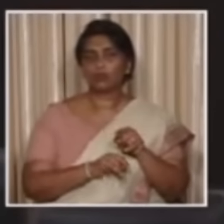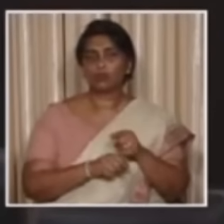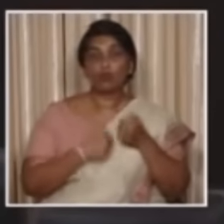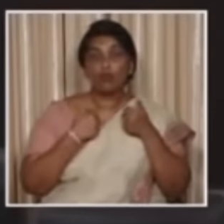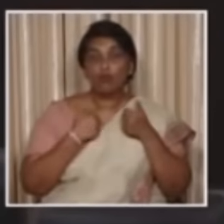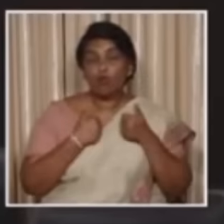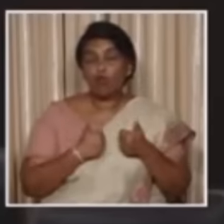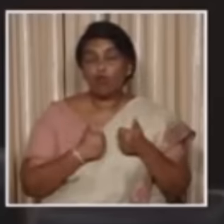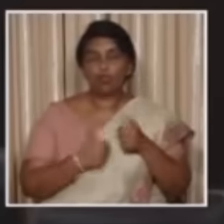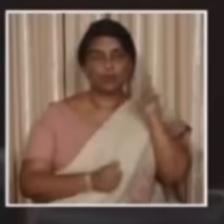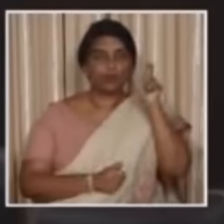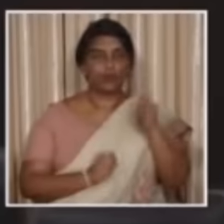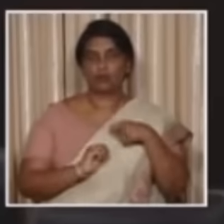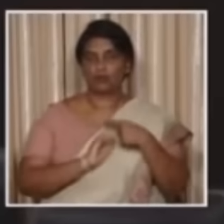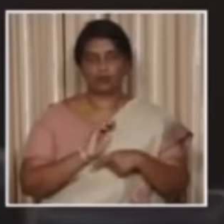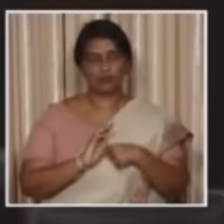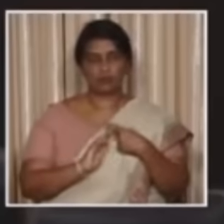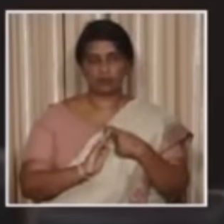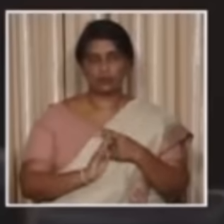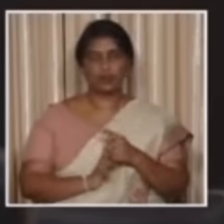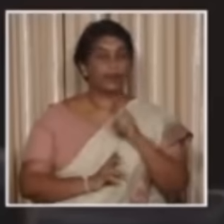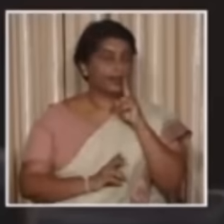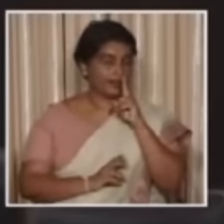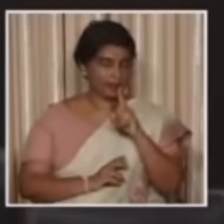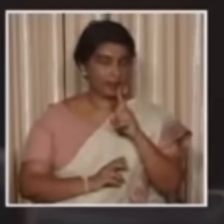සුදුසුම කෙනා මේ රටේ එකක්